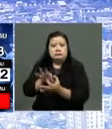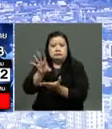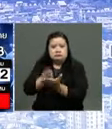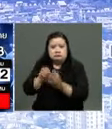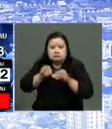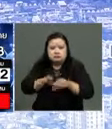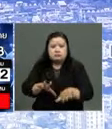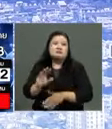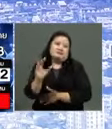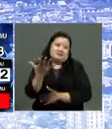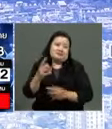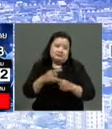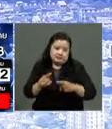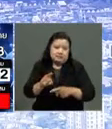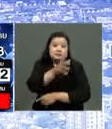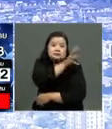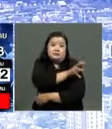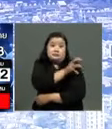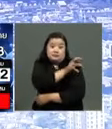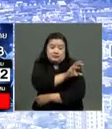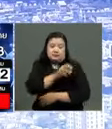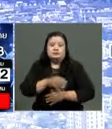ฟอร์มไทยชนะจริงๆหรือว่าถ้าเกิดผู้ชมเนี่ยได้ได้รับข้อความแบบนี้มาจะมีวิธีแก้ไขยังไงบ้างหาก็ต้องเรียนก่อนนะครับว่าระบบข้อความที่ได้รับเนี่ยนะครับไม่ได้เกิดขึ้นจากระบบไทยชะณรงค์ชัยชนะเอาไว้เพื่อสืบสวนและป้องกันโรคเท่านั้นครับอยู่ภายใต้การควบคุมและกำกับของกรมควบคุมโรคนะครับภายใต้กระบวนการดูแลอย่างใกล้ชิดนะครับมีความรักษาความมั่นคงปลอดภัยเป็นไปตามกฎหมายในปัจจุบันนะครับก็เรียนว่าว่าไม่มีความรั่วไหลออกมานะครับแต่ส่วนของApple